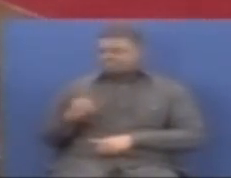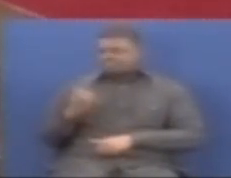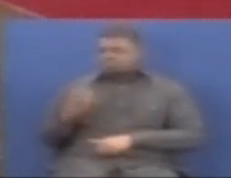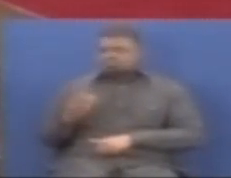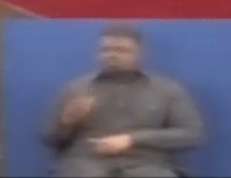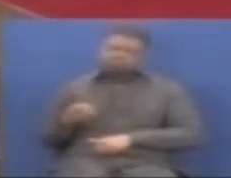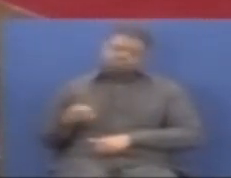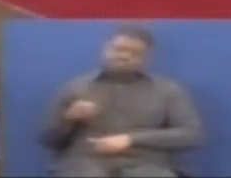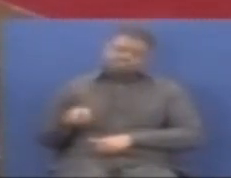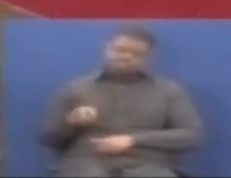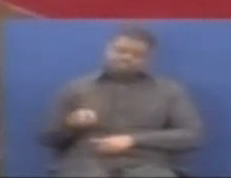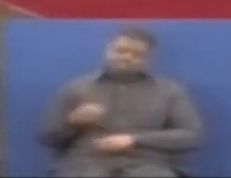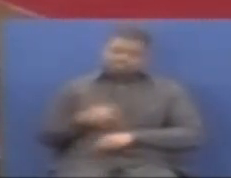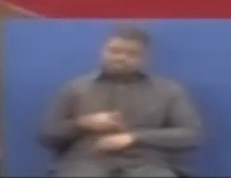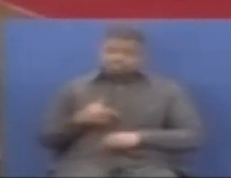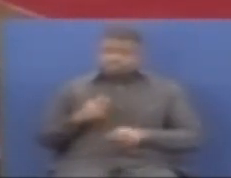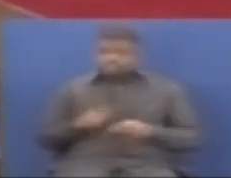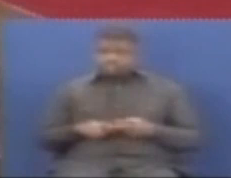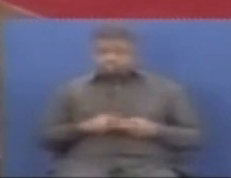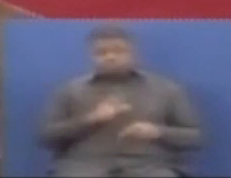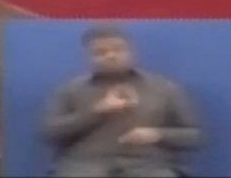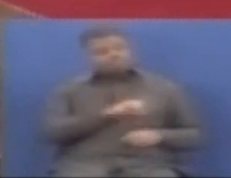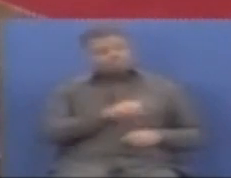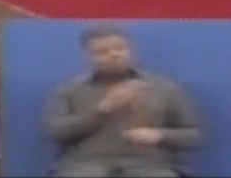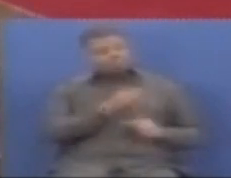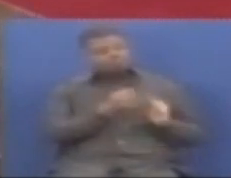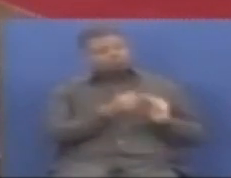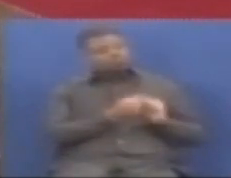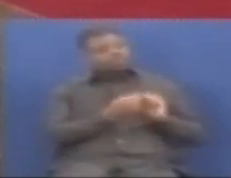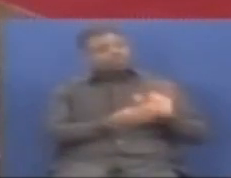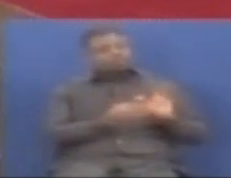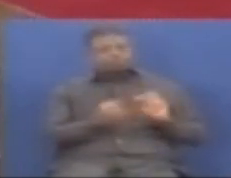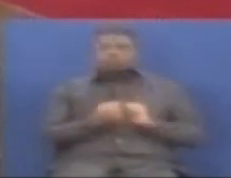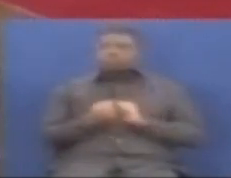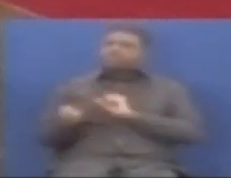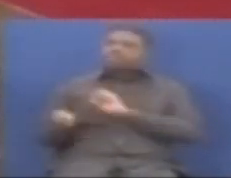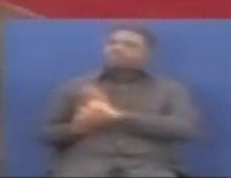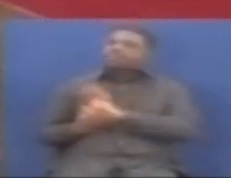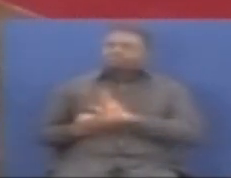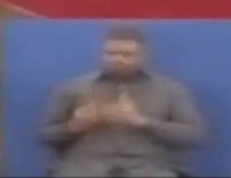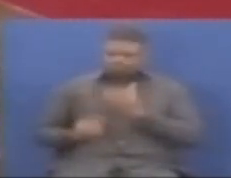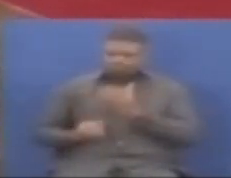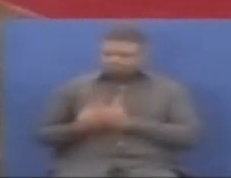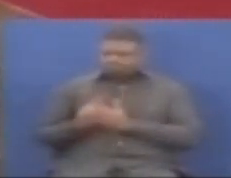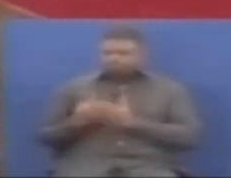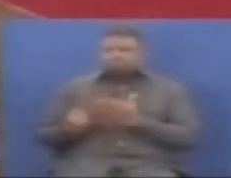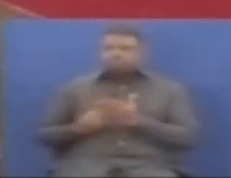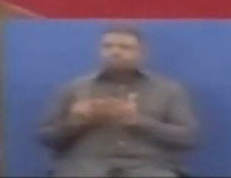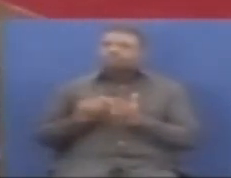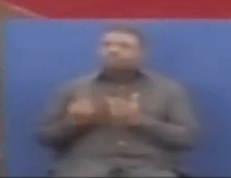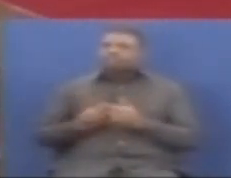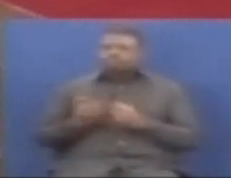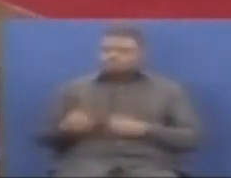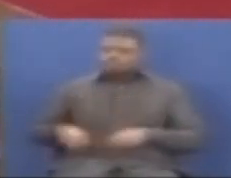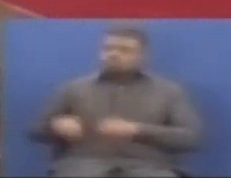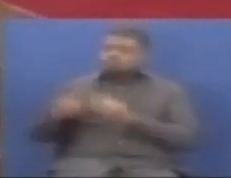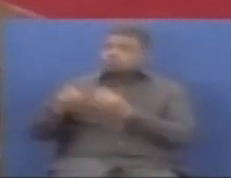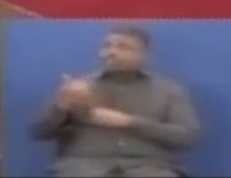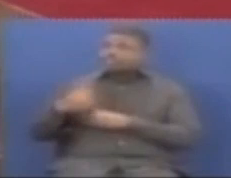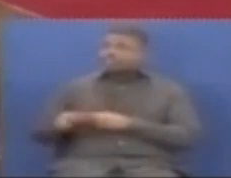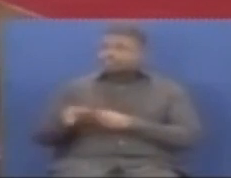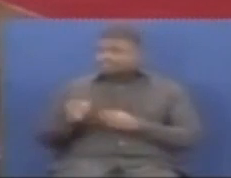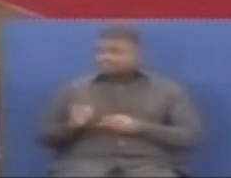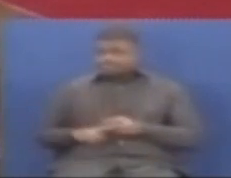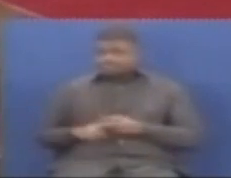Mheshimiwa Naibu Spika, kwa niaba ya Waziri wa Viwanda na Biashara, napenda kujibu swali la Mheshimiwa Frank George Mwakajoka, mbunge wa